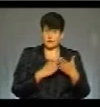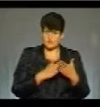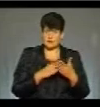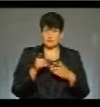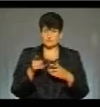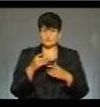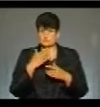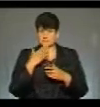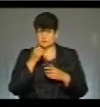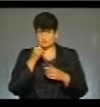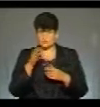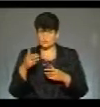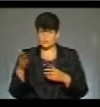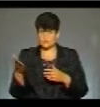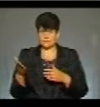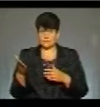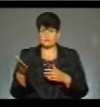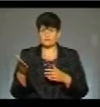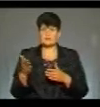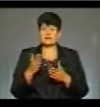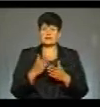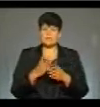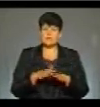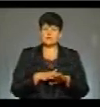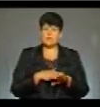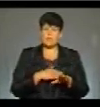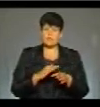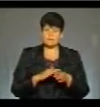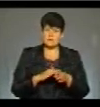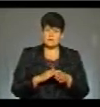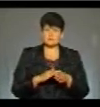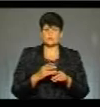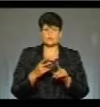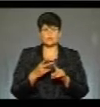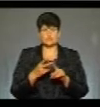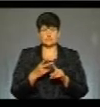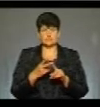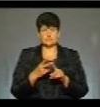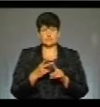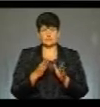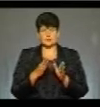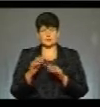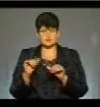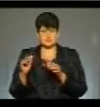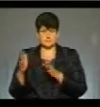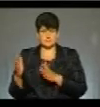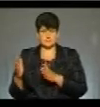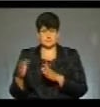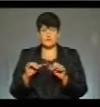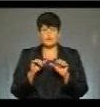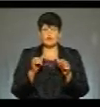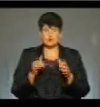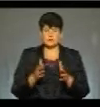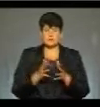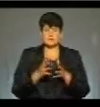того вилазили. Розумієте, є довге прізвище, тоді друге вже вилазить за формат. Друге, формат більший